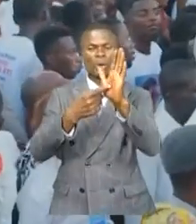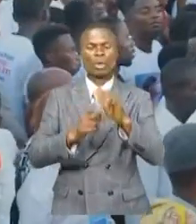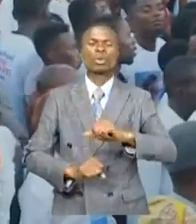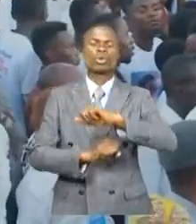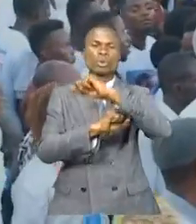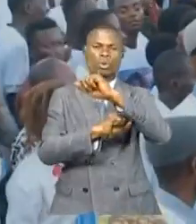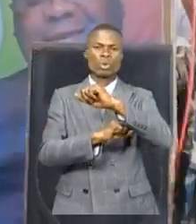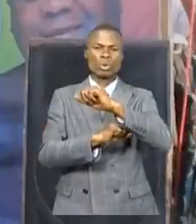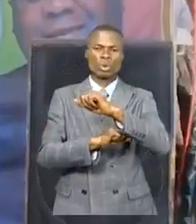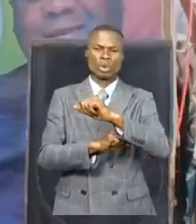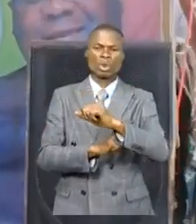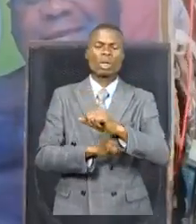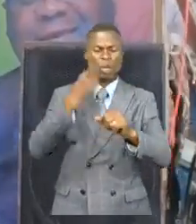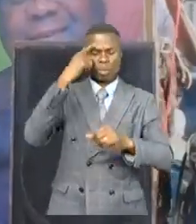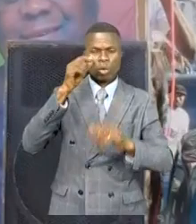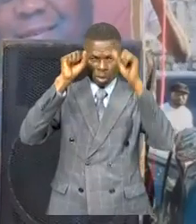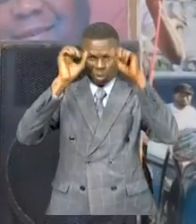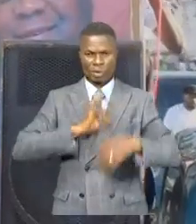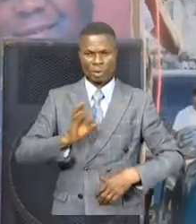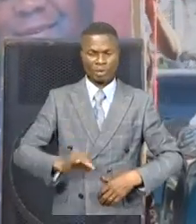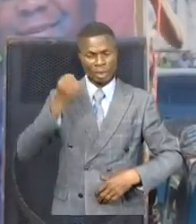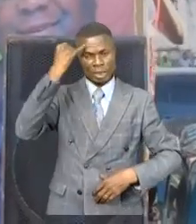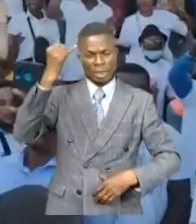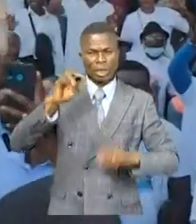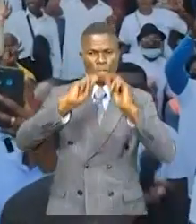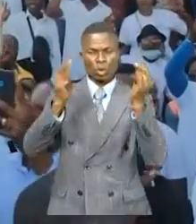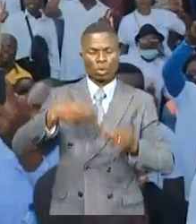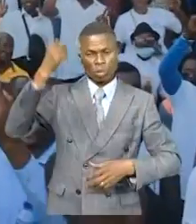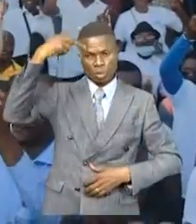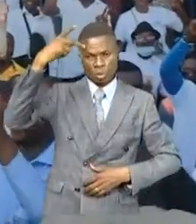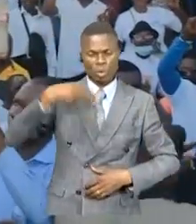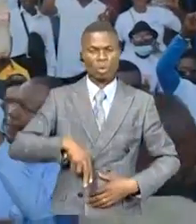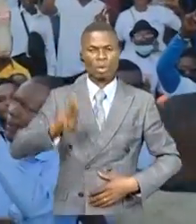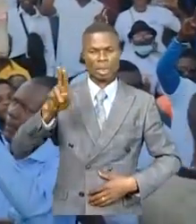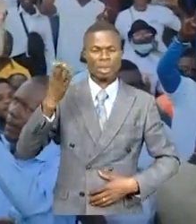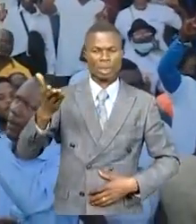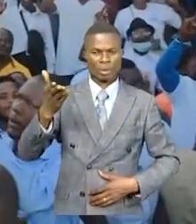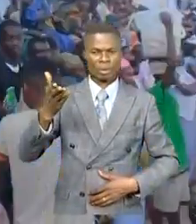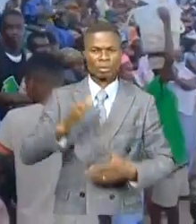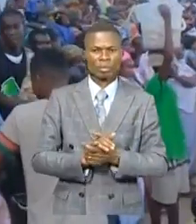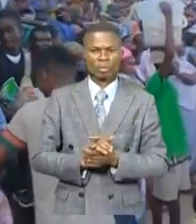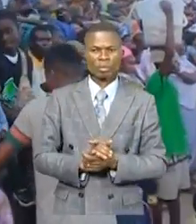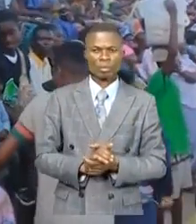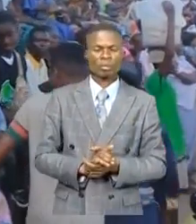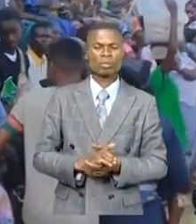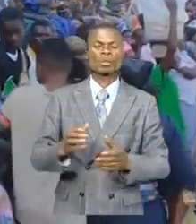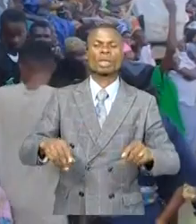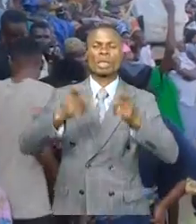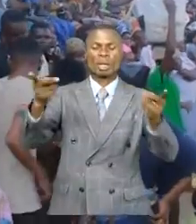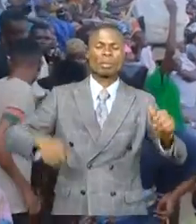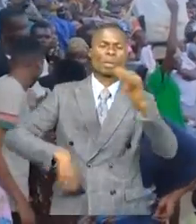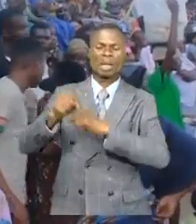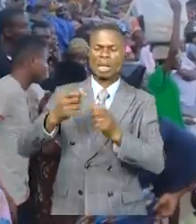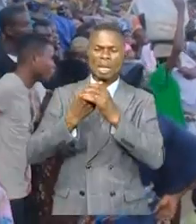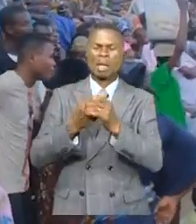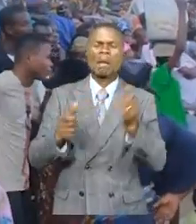soutien sans faille au chef de l'État et aux idéaux du parti d'Étienne Tshisekedi Déresse Mémoire. C'est le stade Amar, plein à craquer, qui a